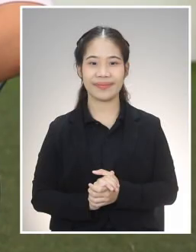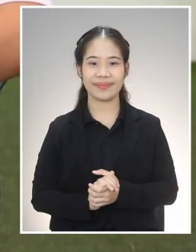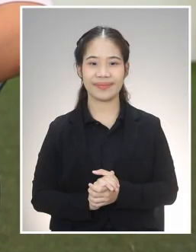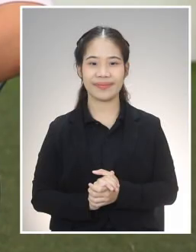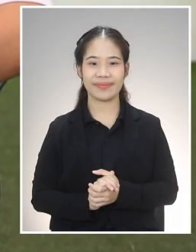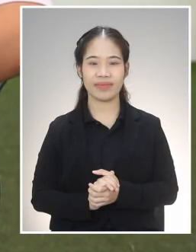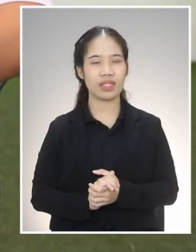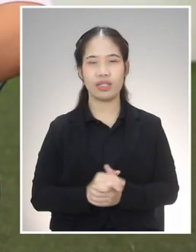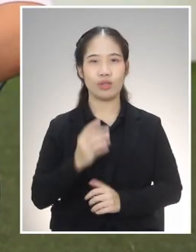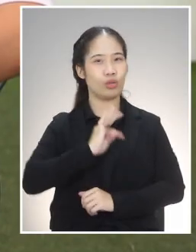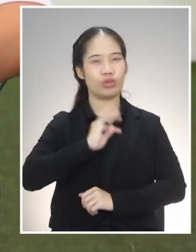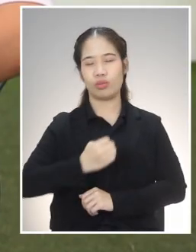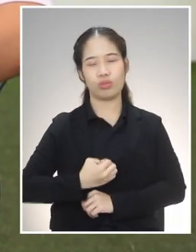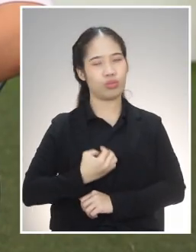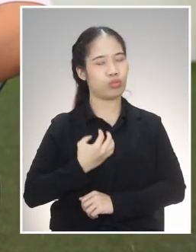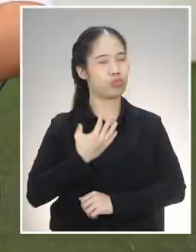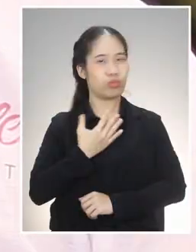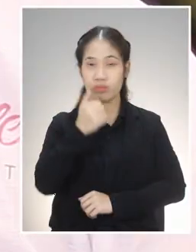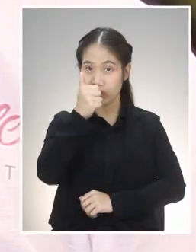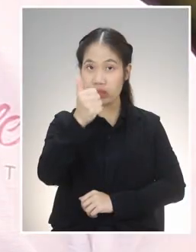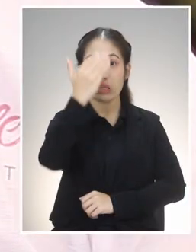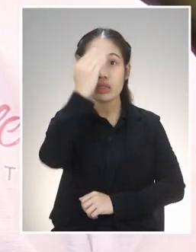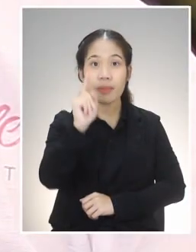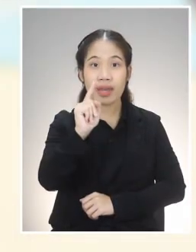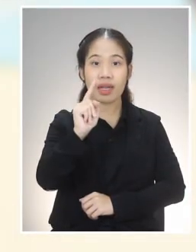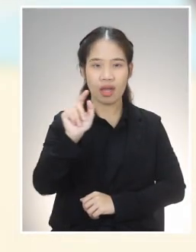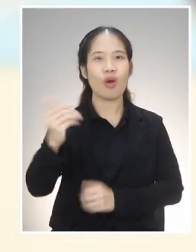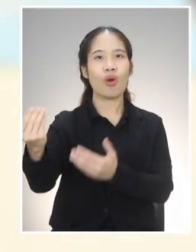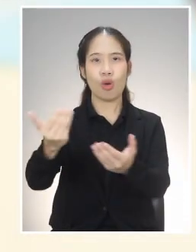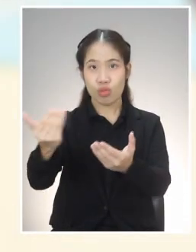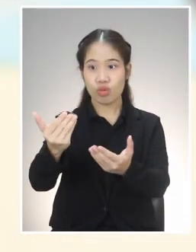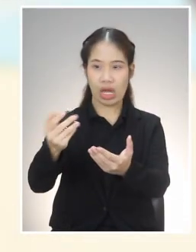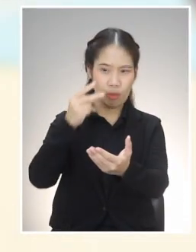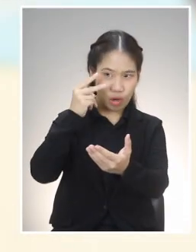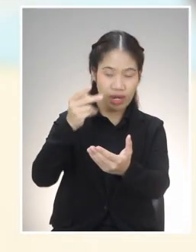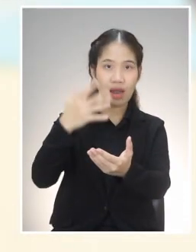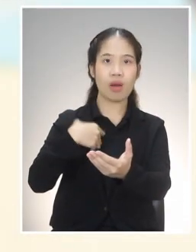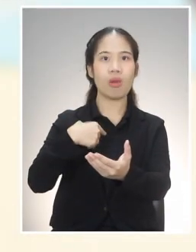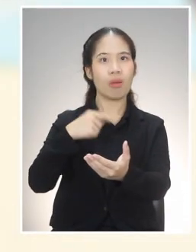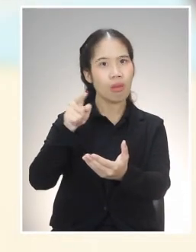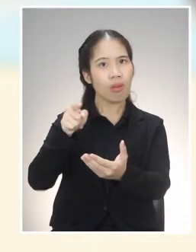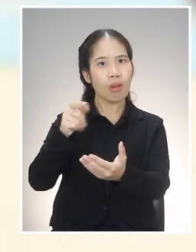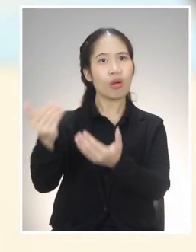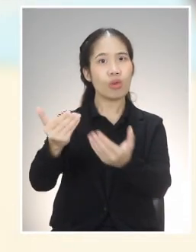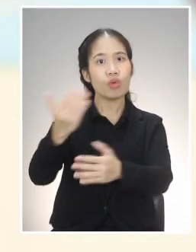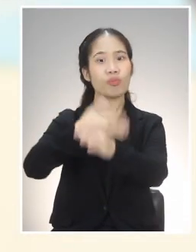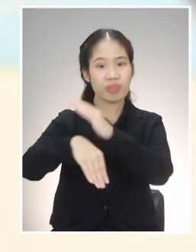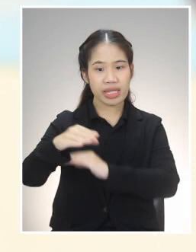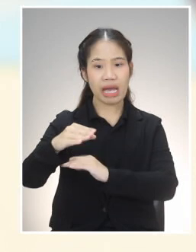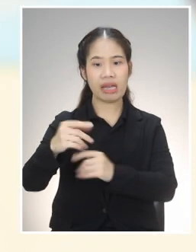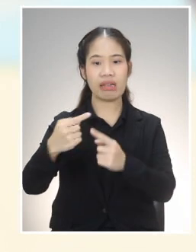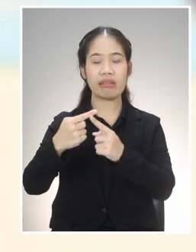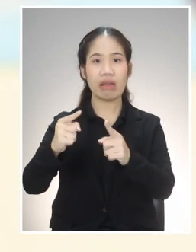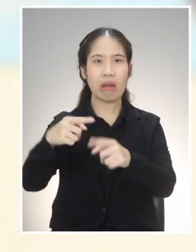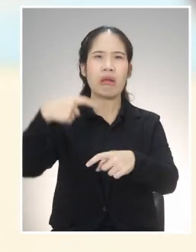วงใจในตัวเขามากเพราะว่าเขาทำให้เราคิดได้ว่าเออการที่มีลูกพิการให้มันเป็นไงเลี้ยงหรือ